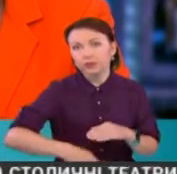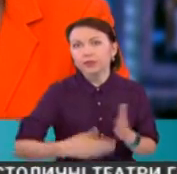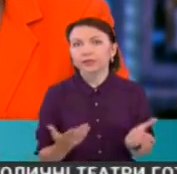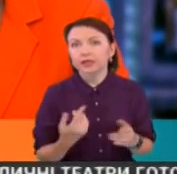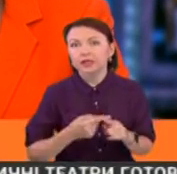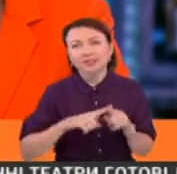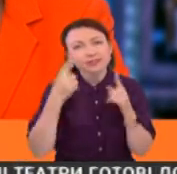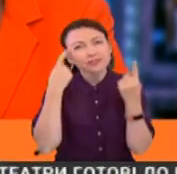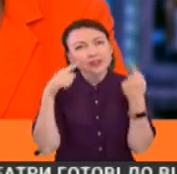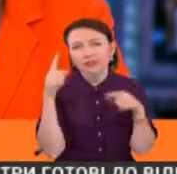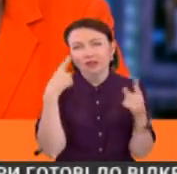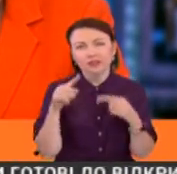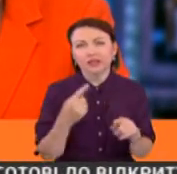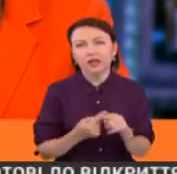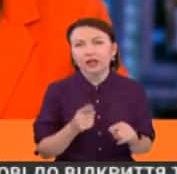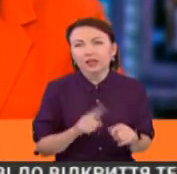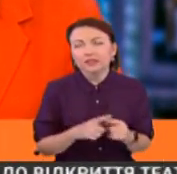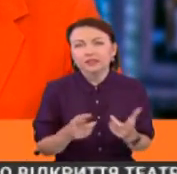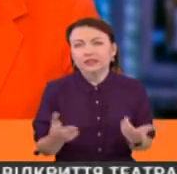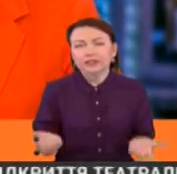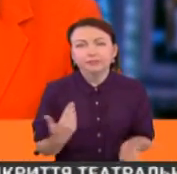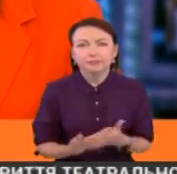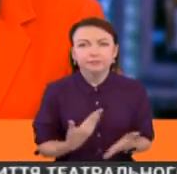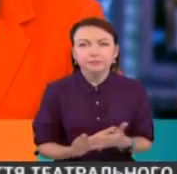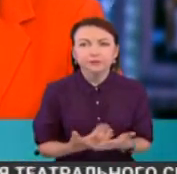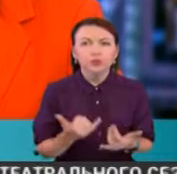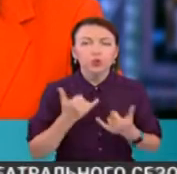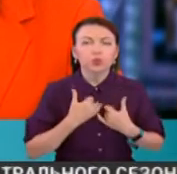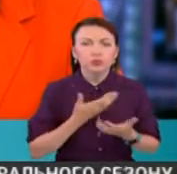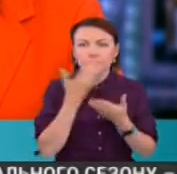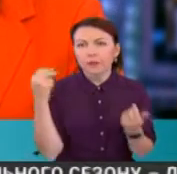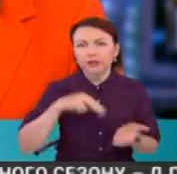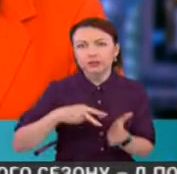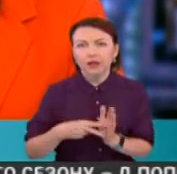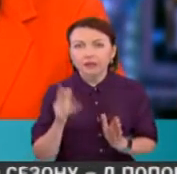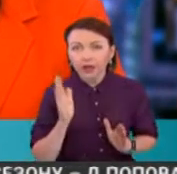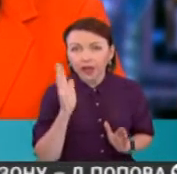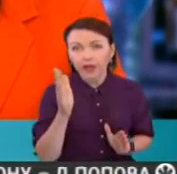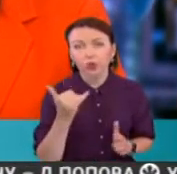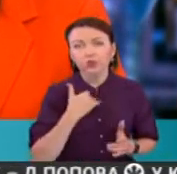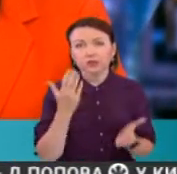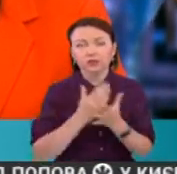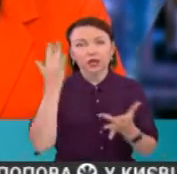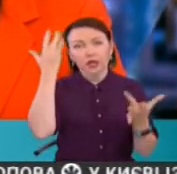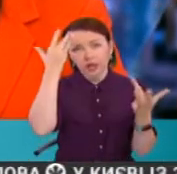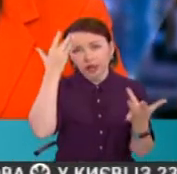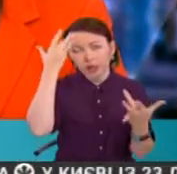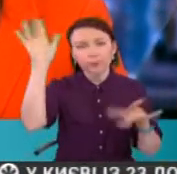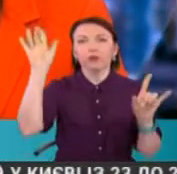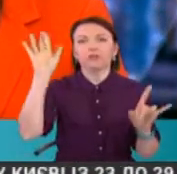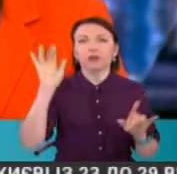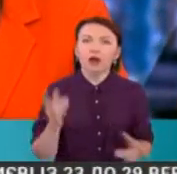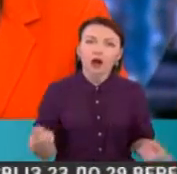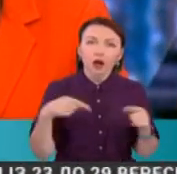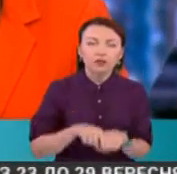це фантастика. Це із розряду того ж самого, у нас нема стратегії, у нас є імпровізація. А давайте скажемо те,